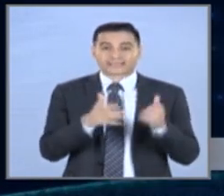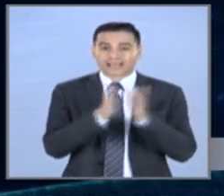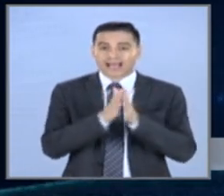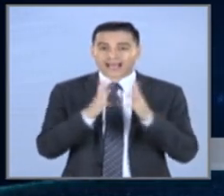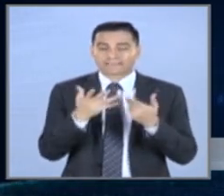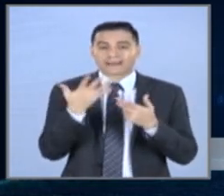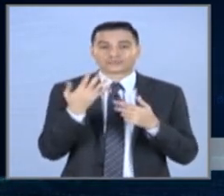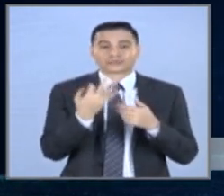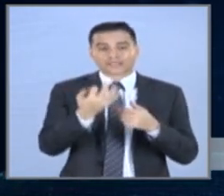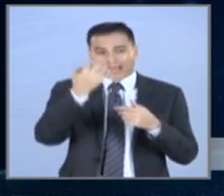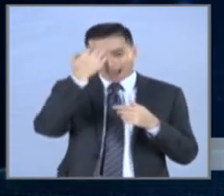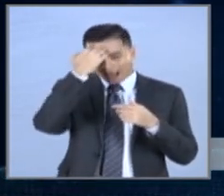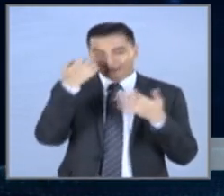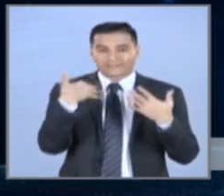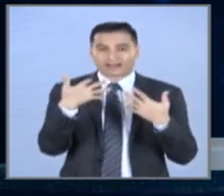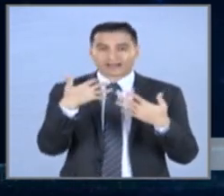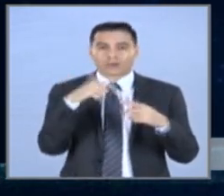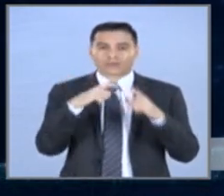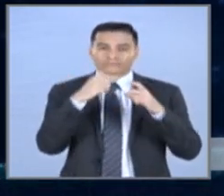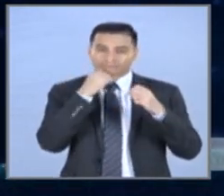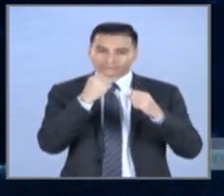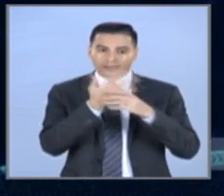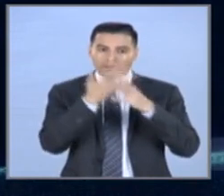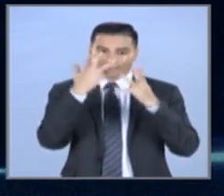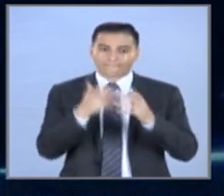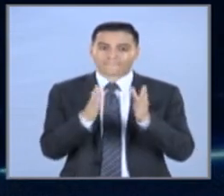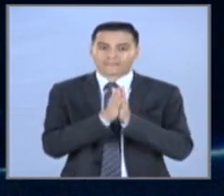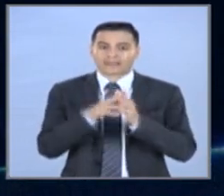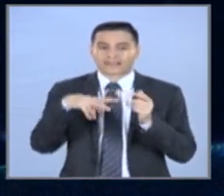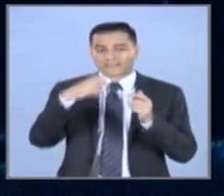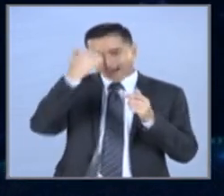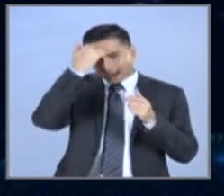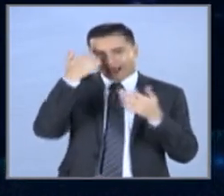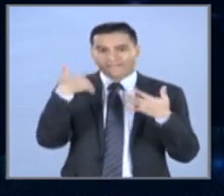يساوي 35,000 جنيه، ويبقى الرصيد لحد دلوقتي